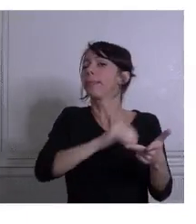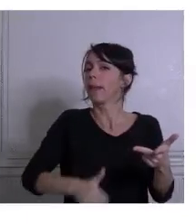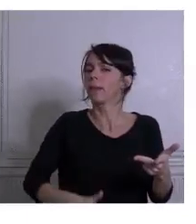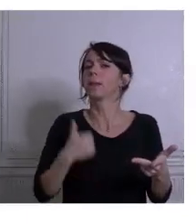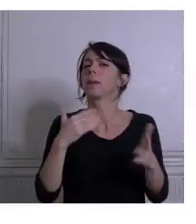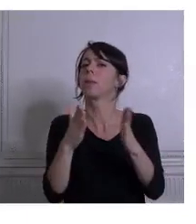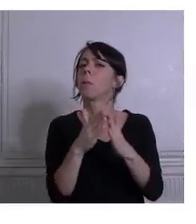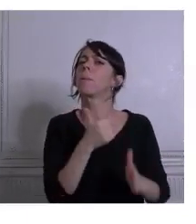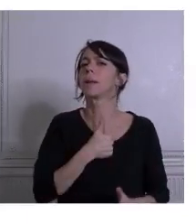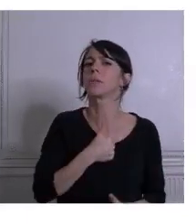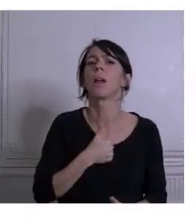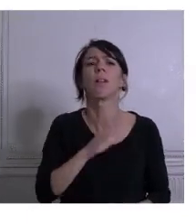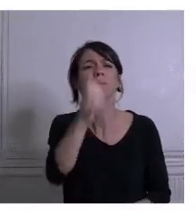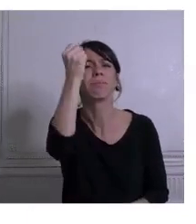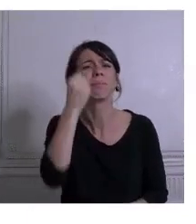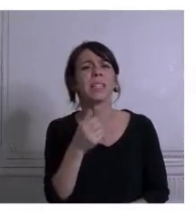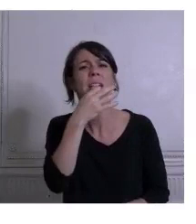ouverte, hein. Aidez-nous.